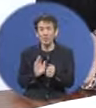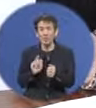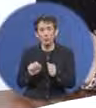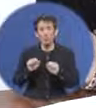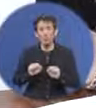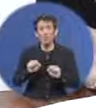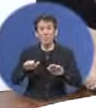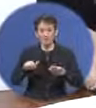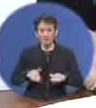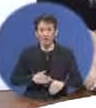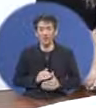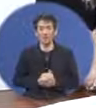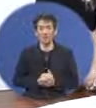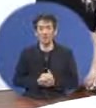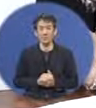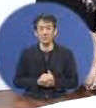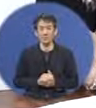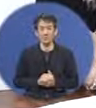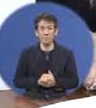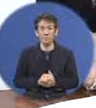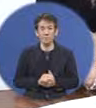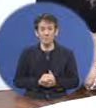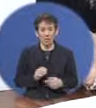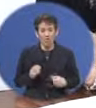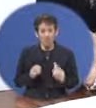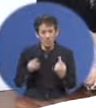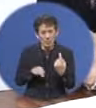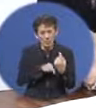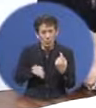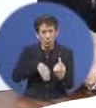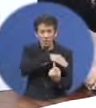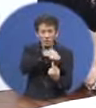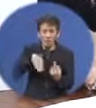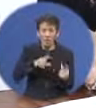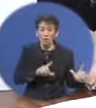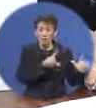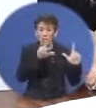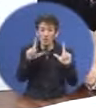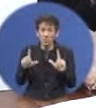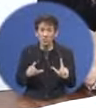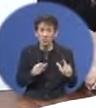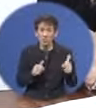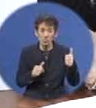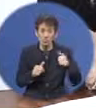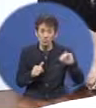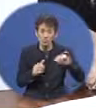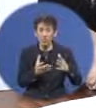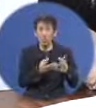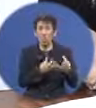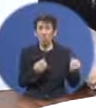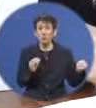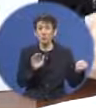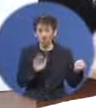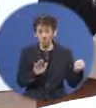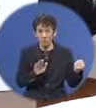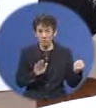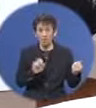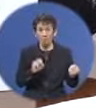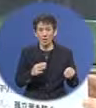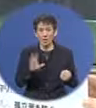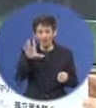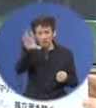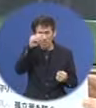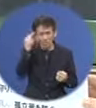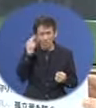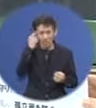きました。はい、で、特にやっぱりお一人暮らしっていうのが、結構多いんですよね。それから認知症の高